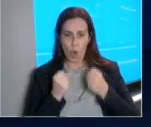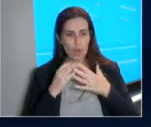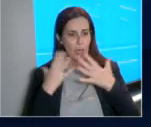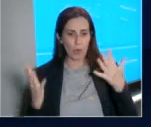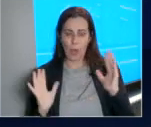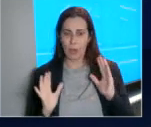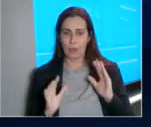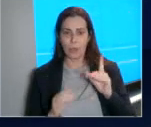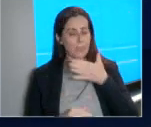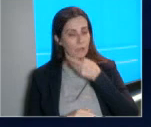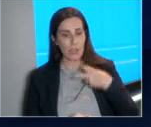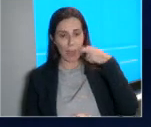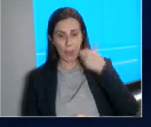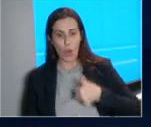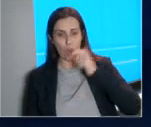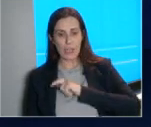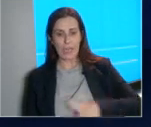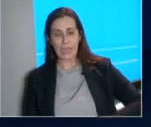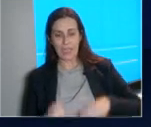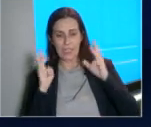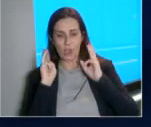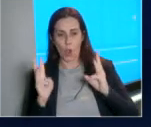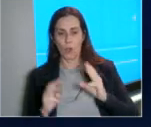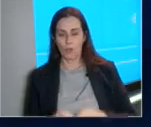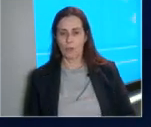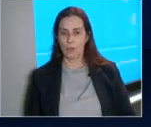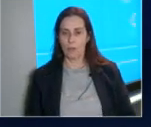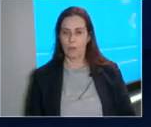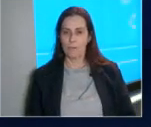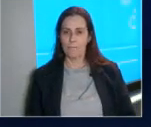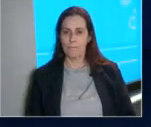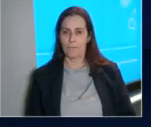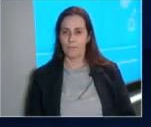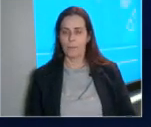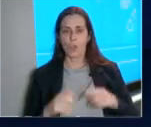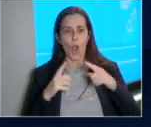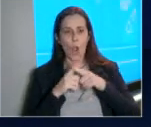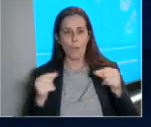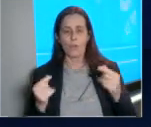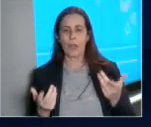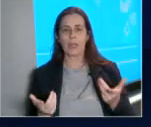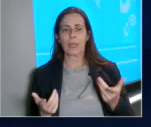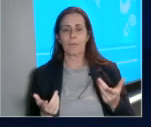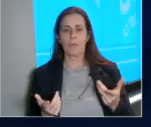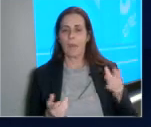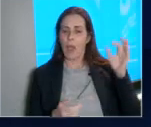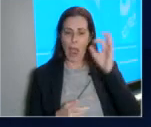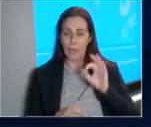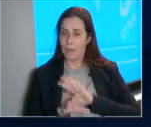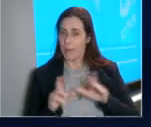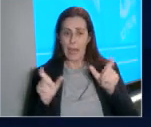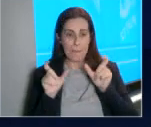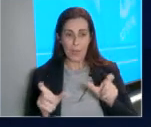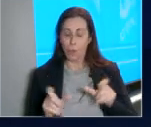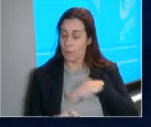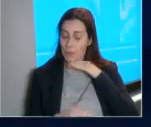חייבים לציין. זה יפה שאתה מחמיא לדודי, כי נראה שפוליטית הוא לא בדיוק בצד שלך. עידן. כן. אופקים, מרחבים, עדיין ללא